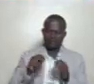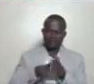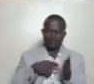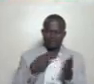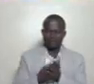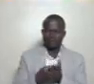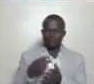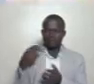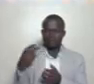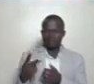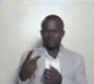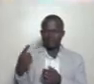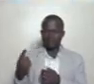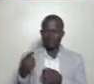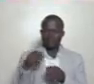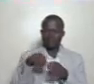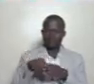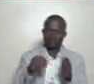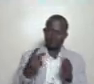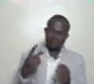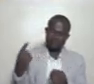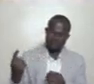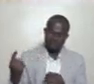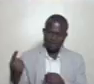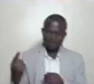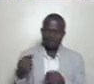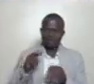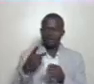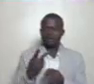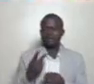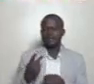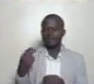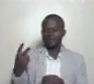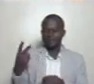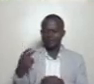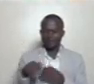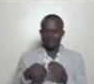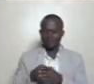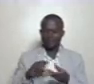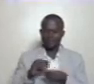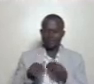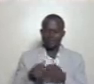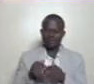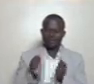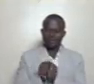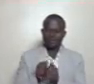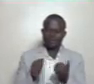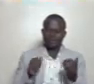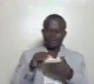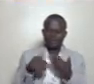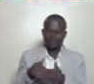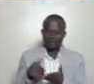amanota 24 kuri 21 mu iseti ya mbere iseti ya kabiri batsindwa amanota 22 ku manota 12 ni nako umukino wa kabiri